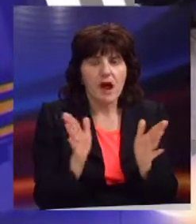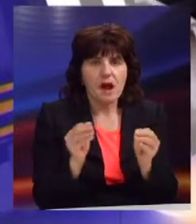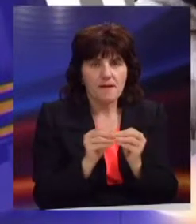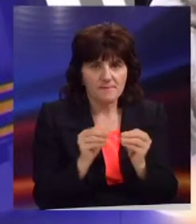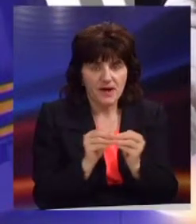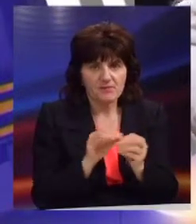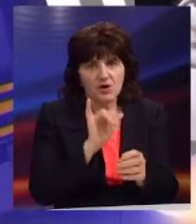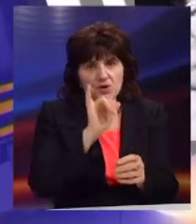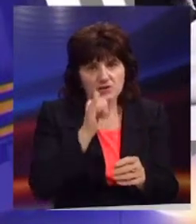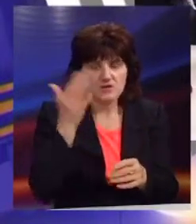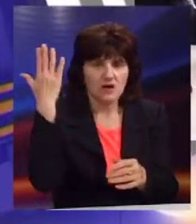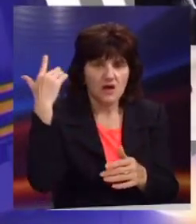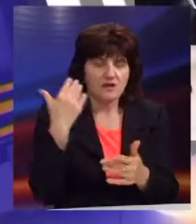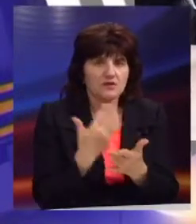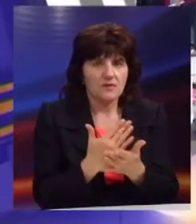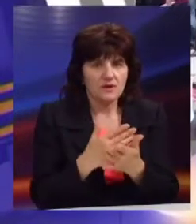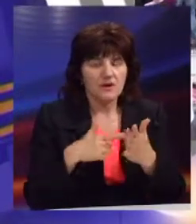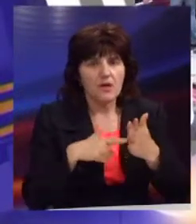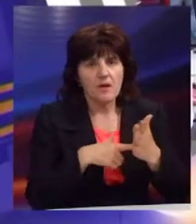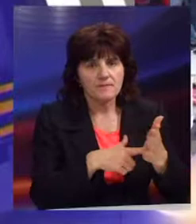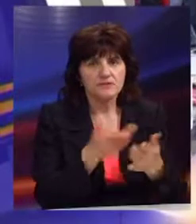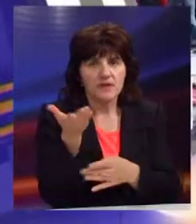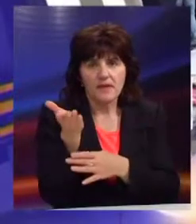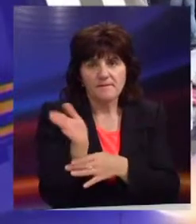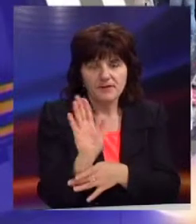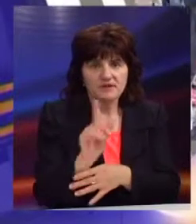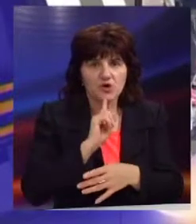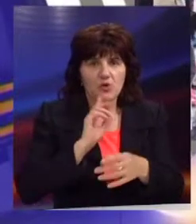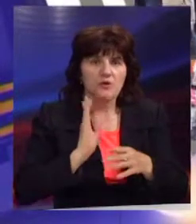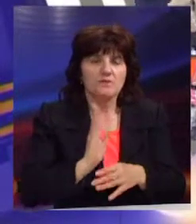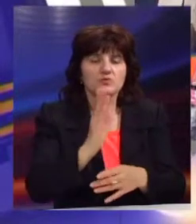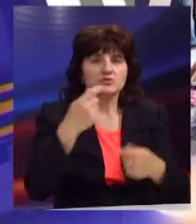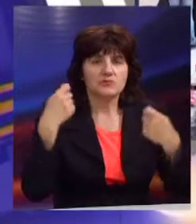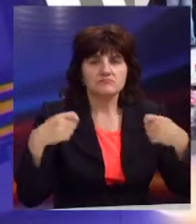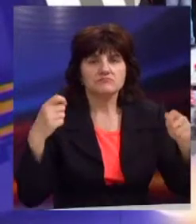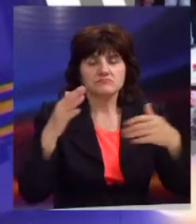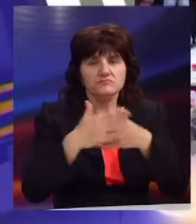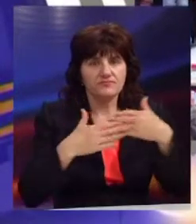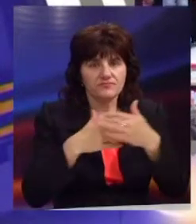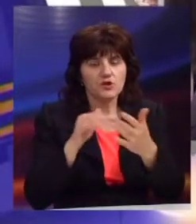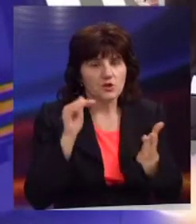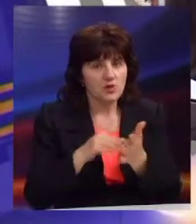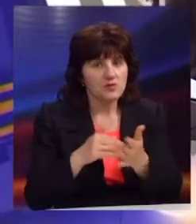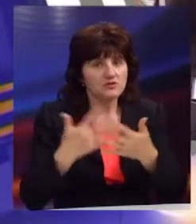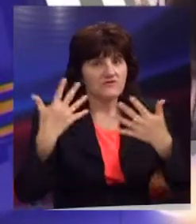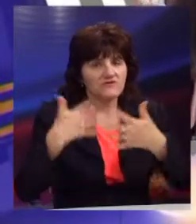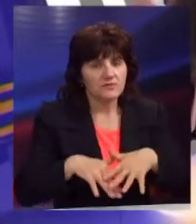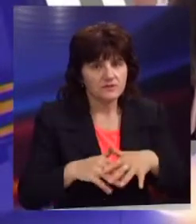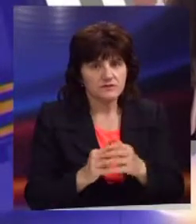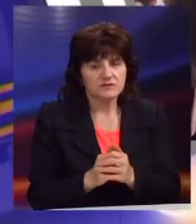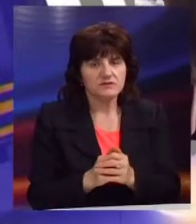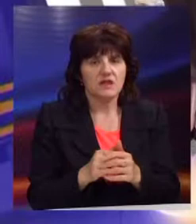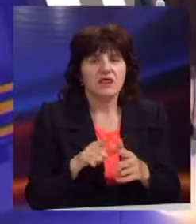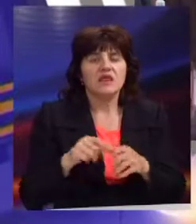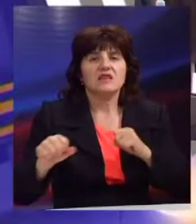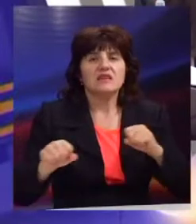Bajmok učestvovale na nekim od ranih sajmova, pa čak i one koje tek grade fabrike. Sve u svemu, direktor filijale ove službe u